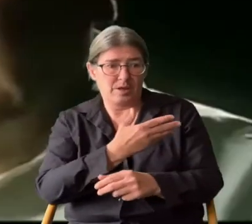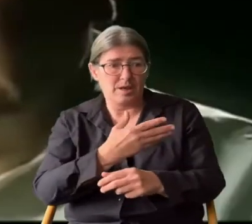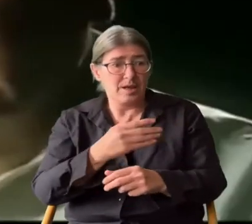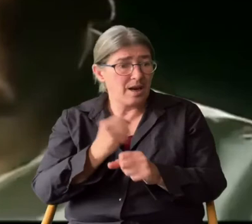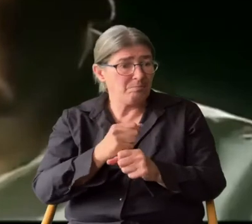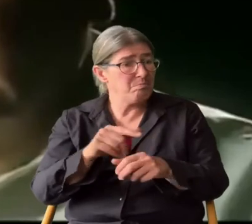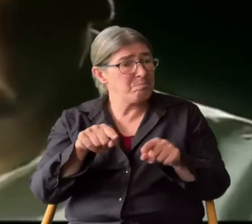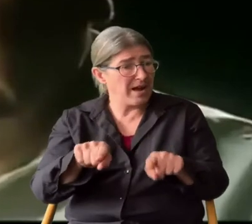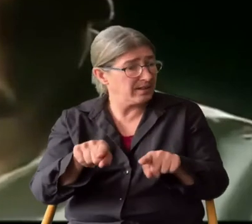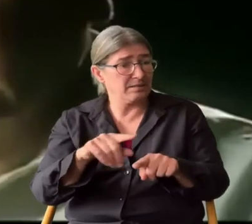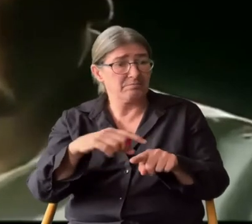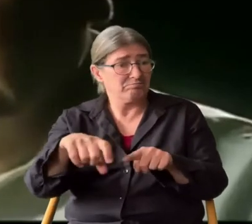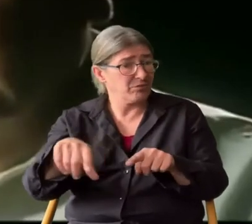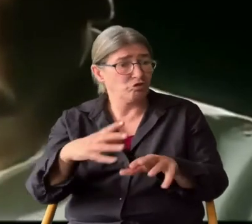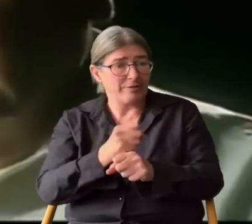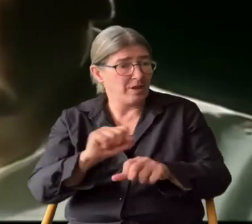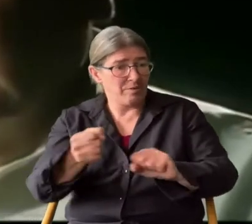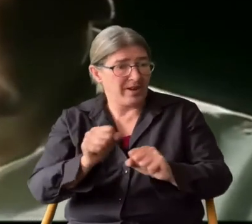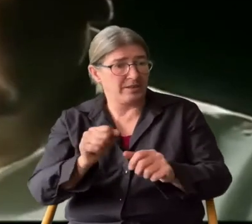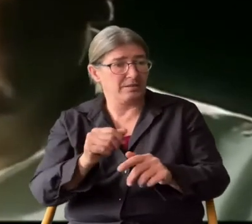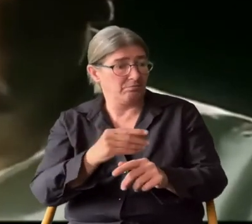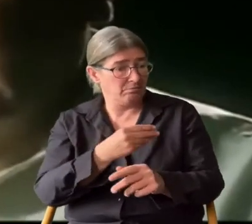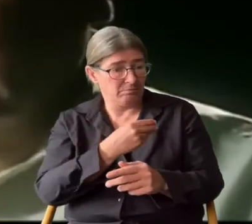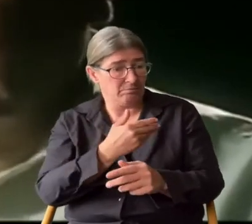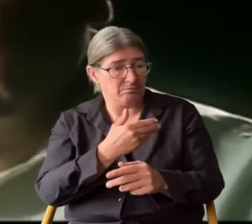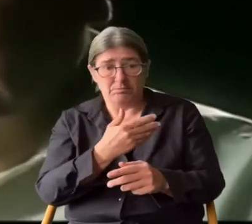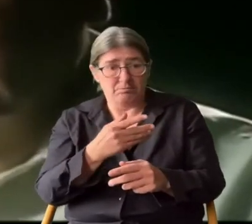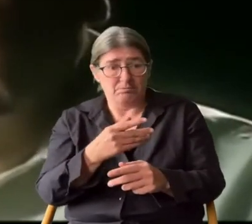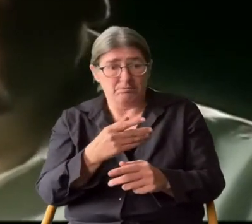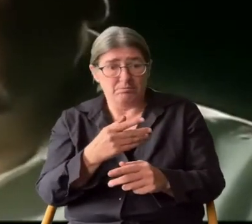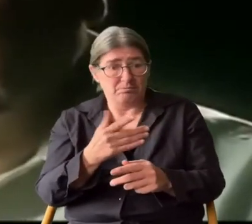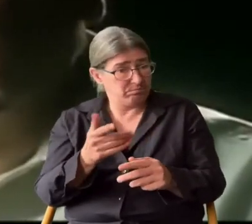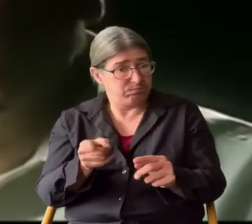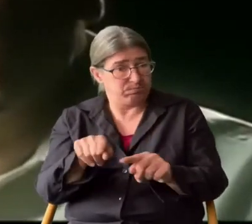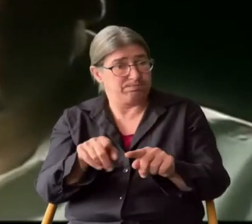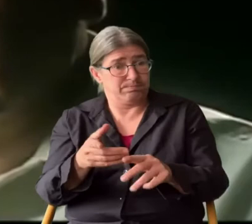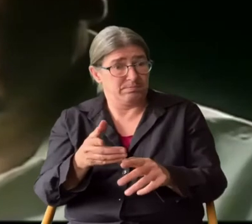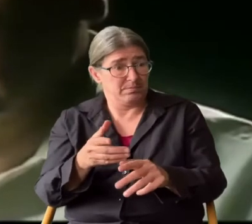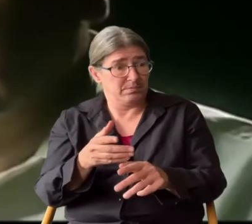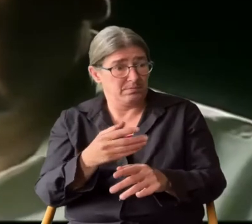Ich kann die Beine nicht mehr bewegen. Gerd, leg mal die Beine rum.